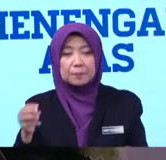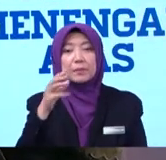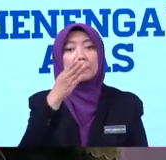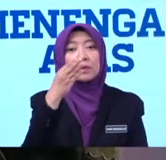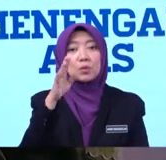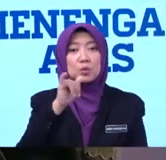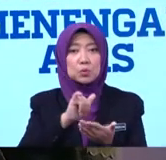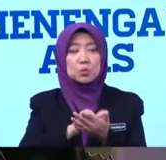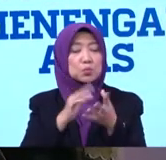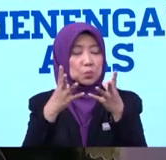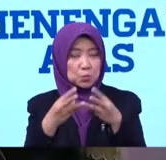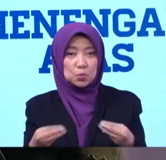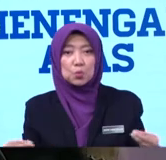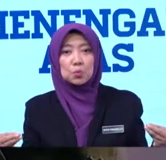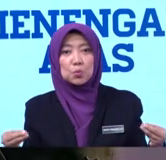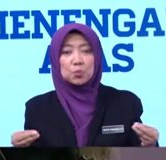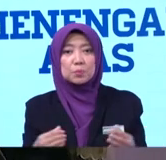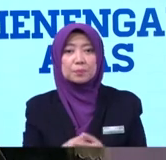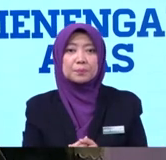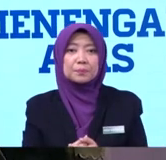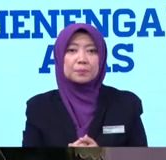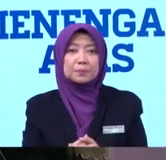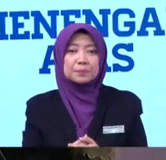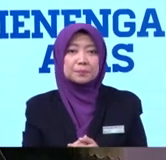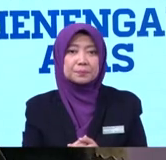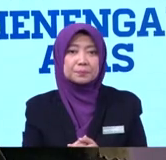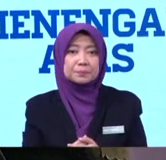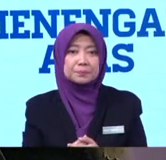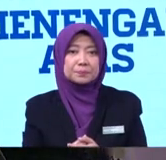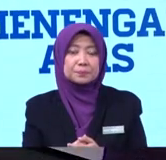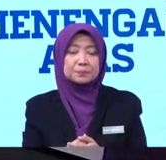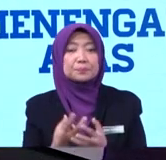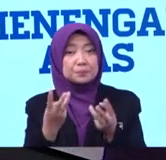itu jadi seterusnya izinkan saja